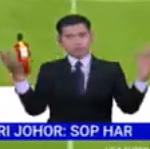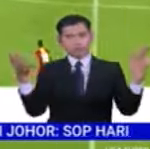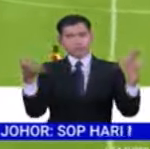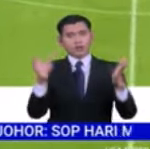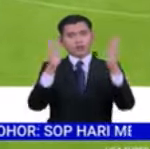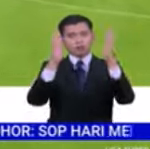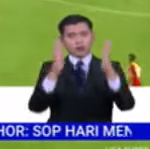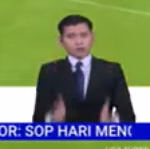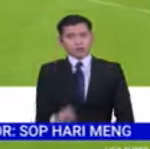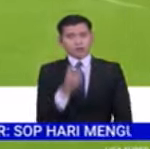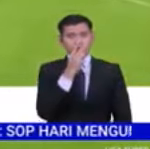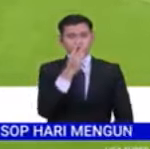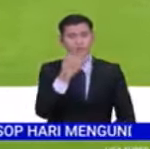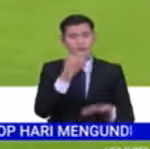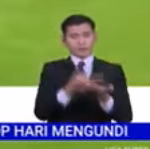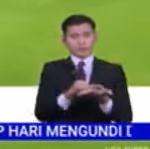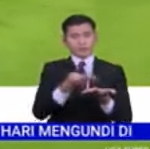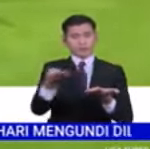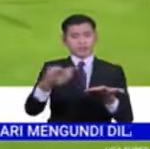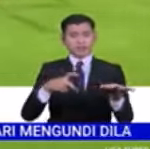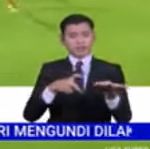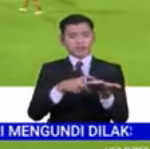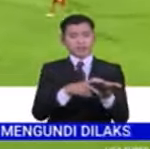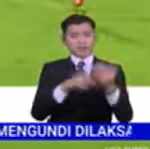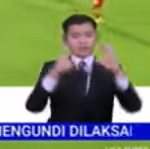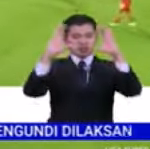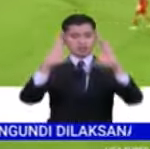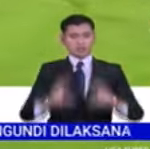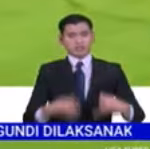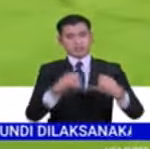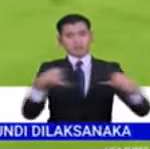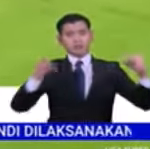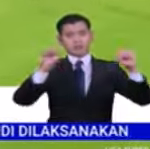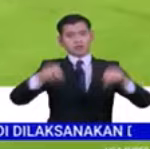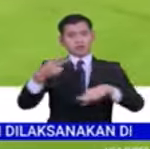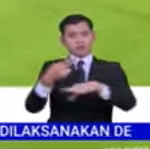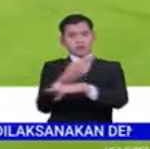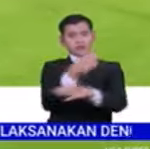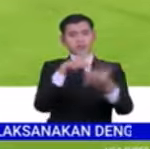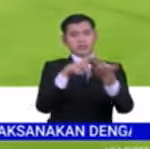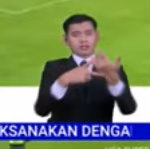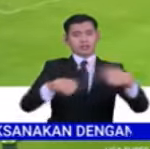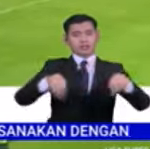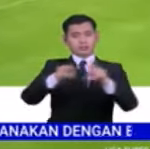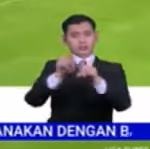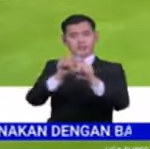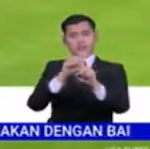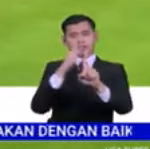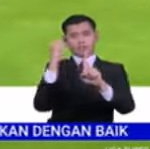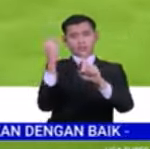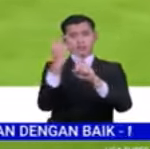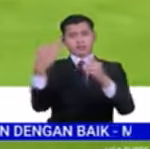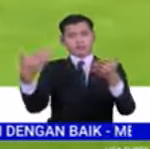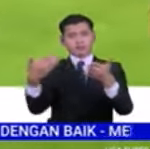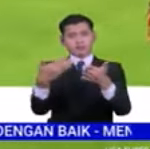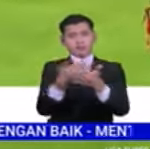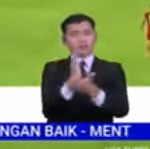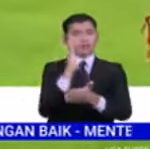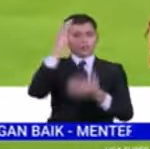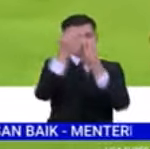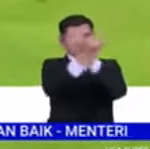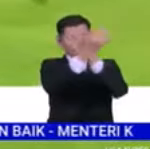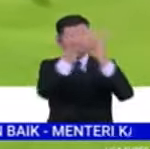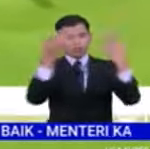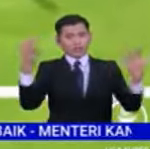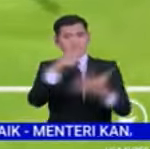bahwa penonton yang membeli tiket perlawanan tersebut secara dalam talian boleh menggunakan tiket sama pada tari paruh perlawanan yang akan diumumkan nanti